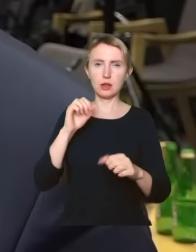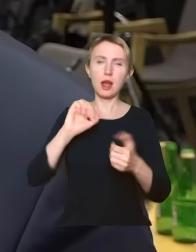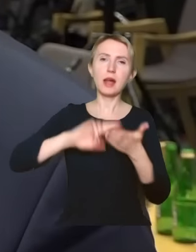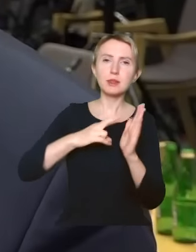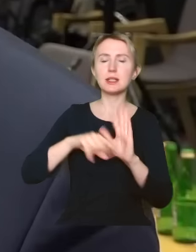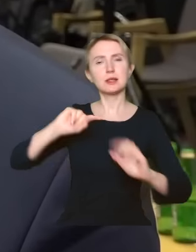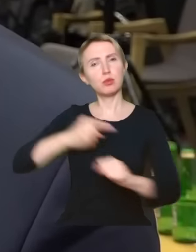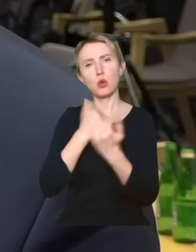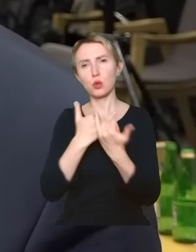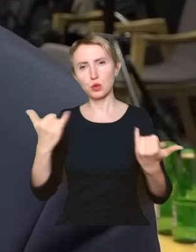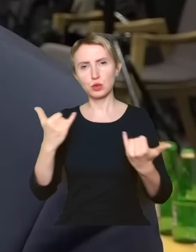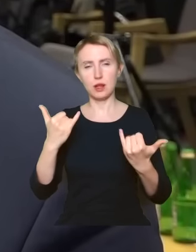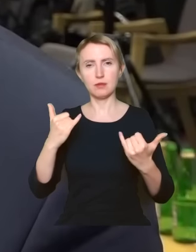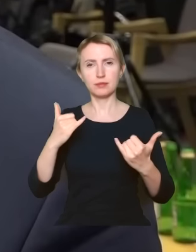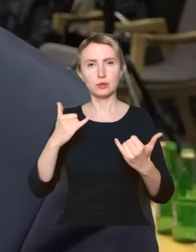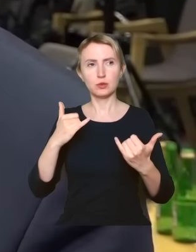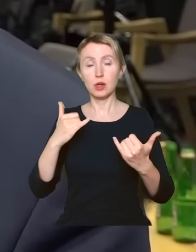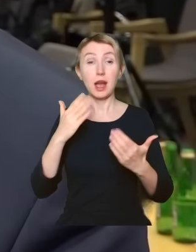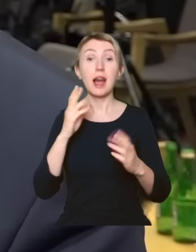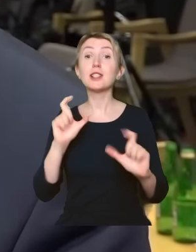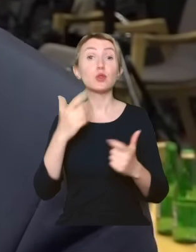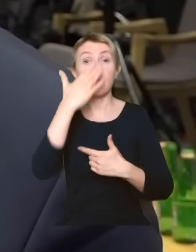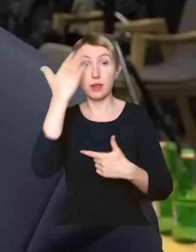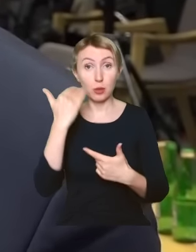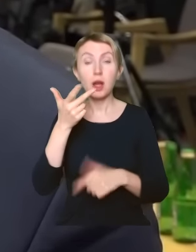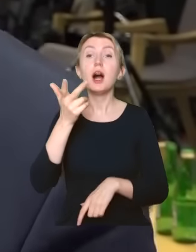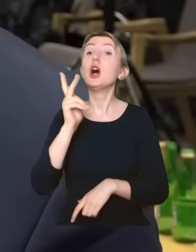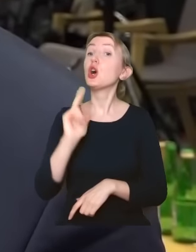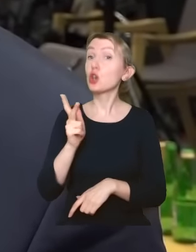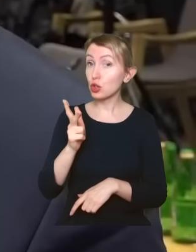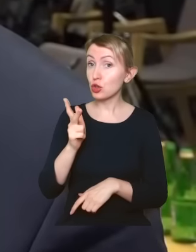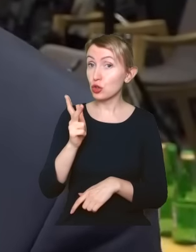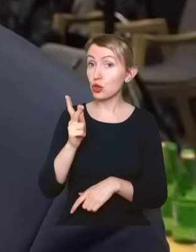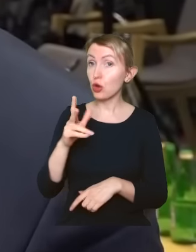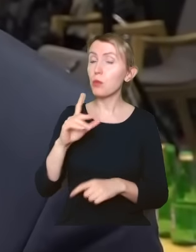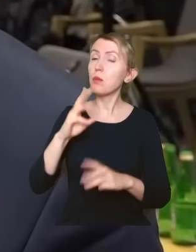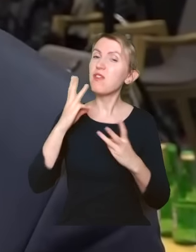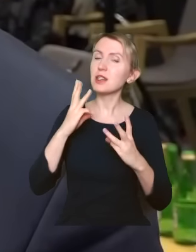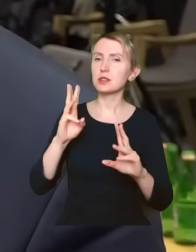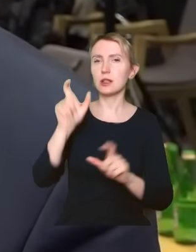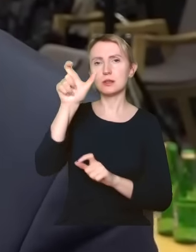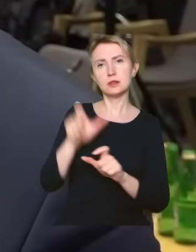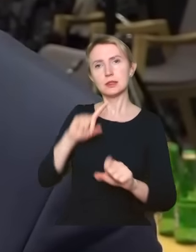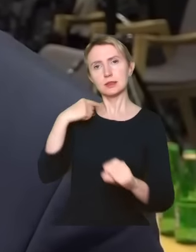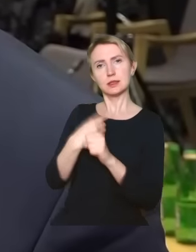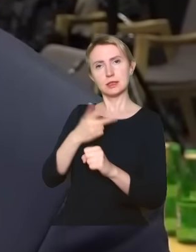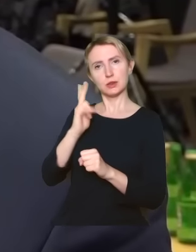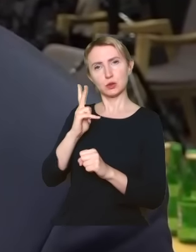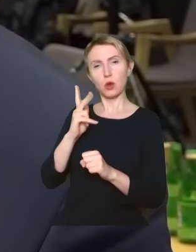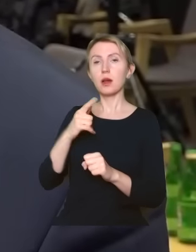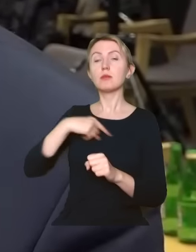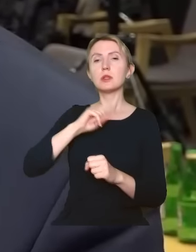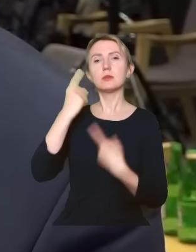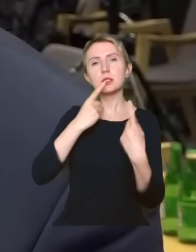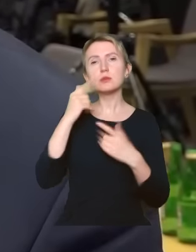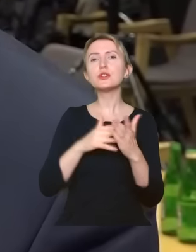różne postępowania. To, co nie jest ustalone, to kto za tym stał, komu na tym zależało, czyj był interes polityczny. Naszym zdaniem trzeba zbadać ten